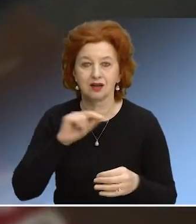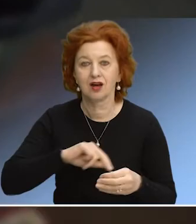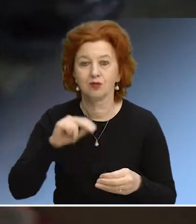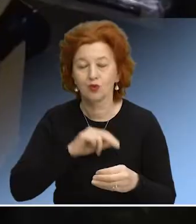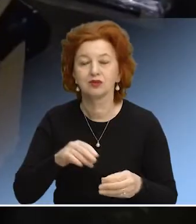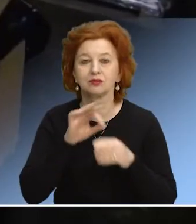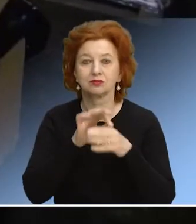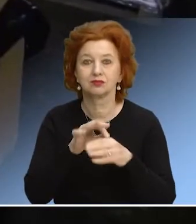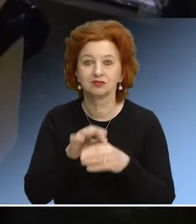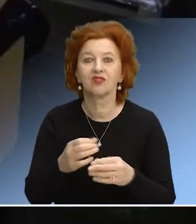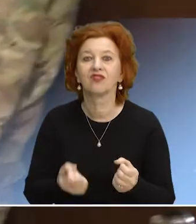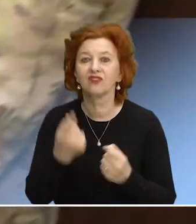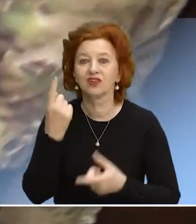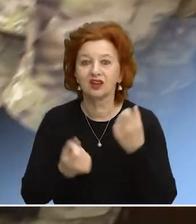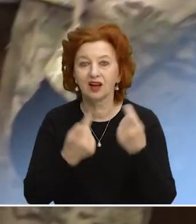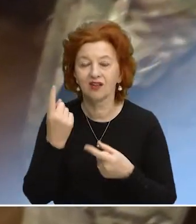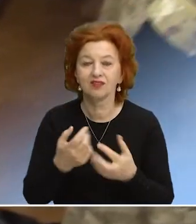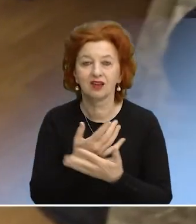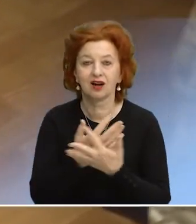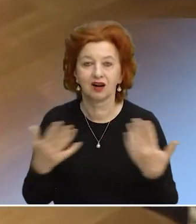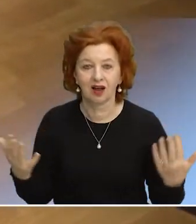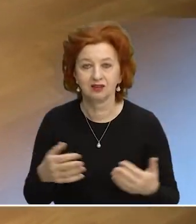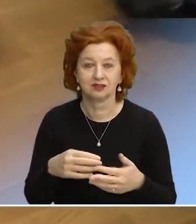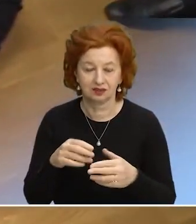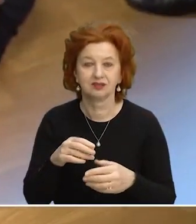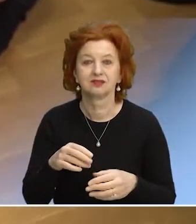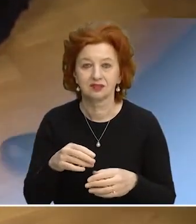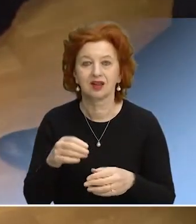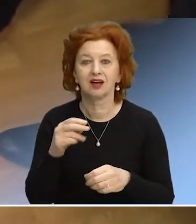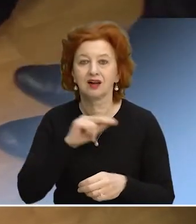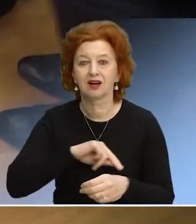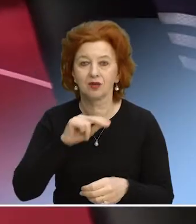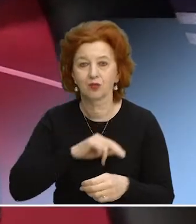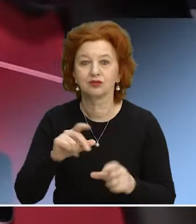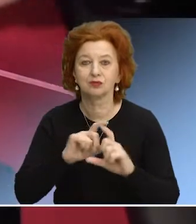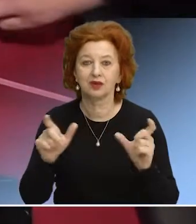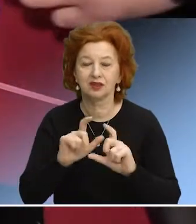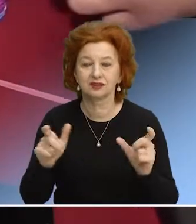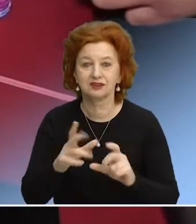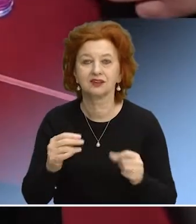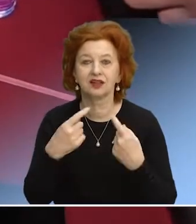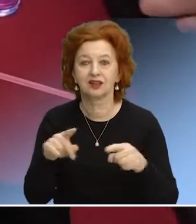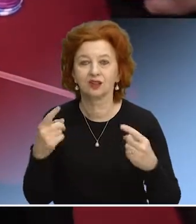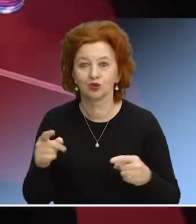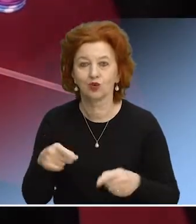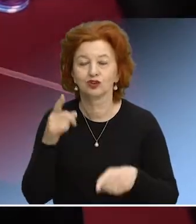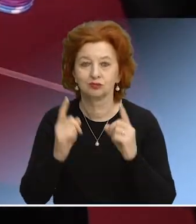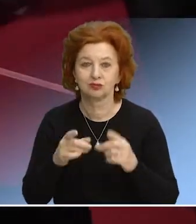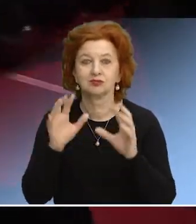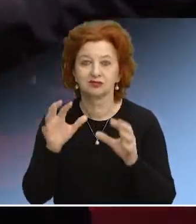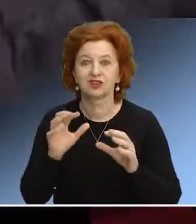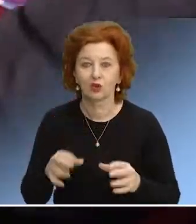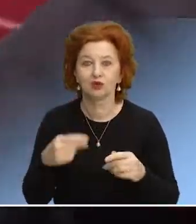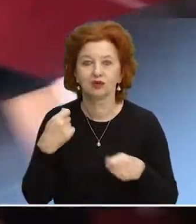на территории Донского региона выявлены и закрыты подпольные и горные заведения, в которых подозреваемые занимались организацией